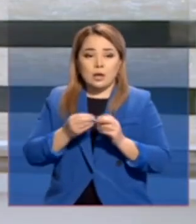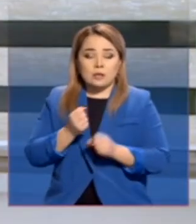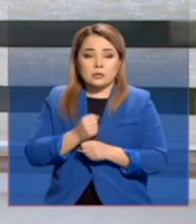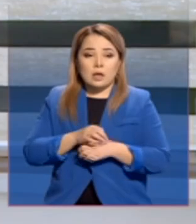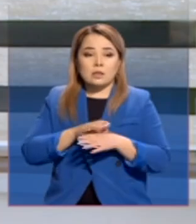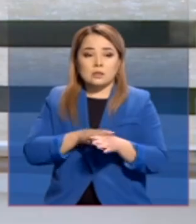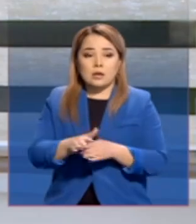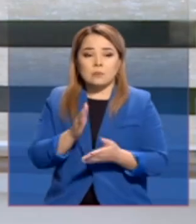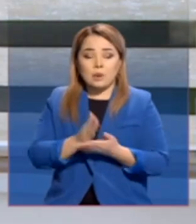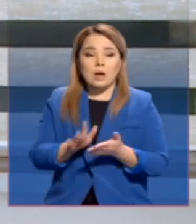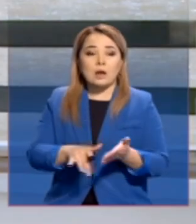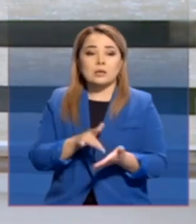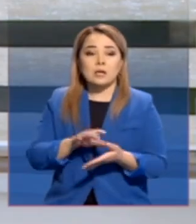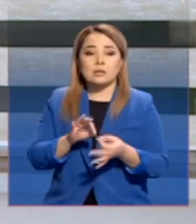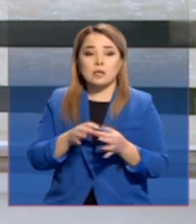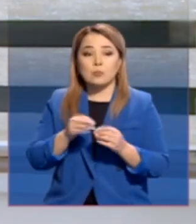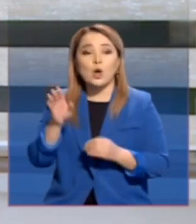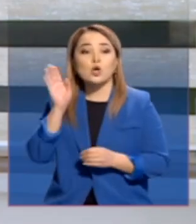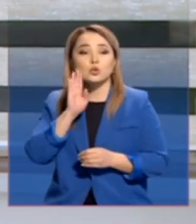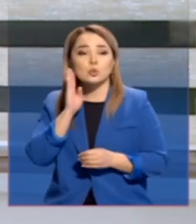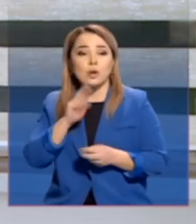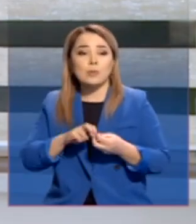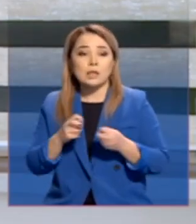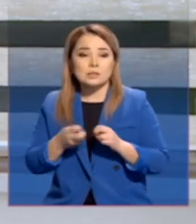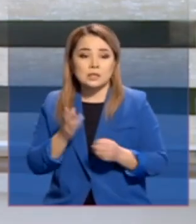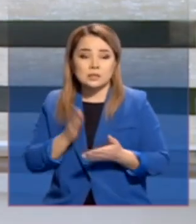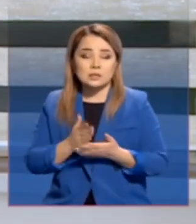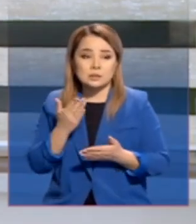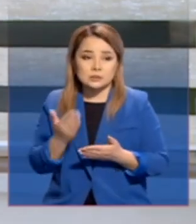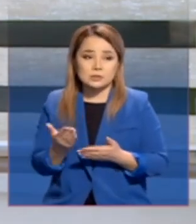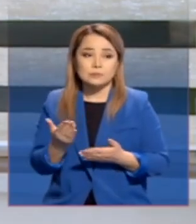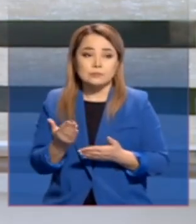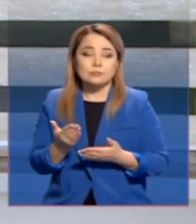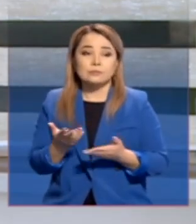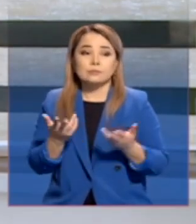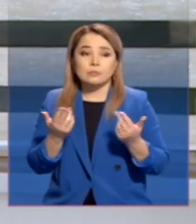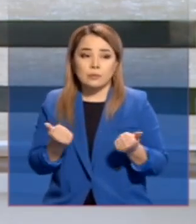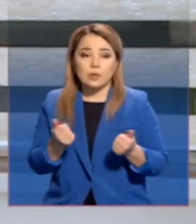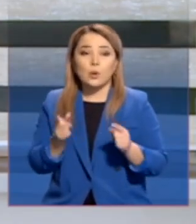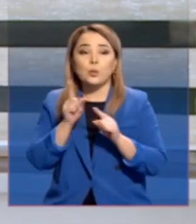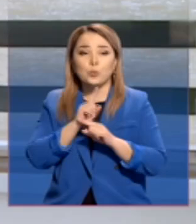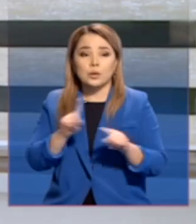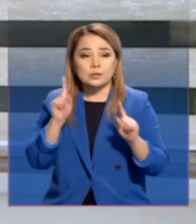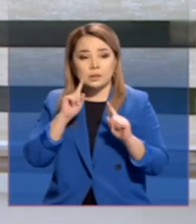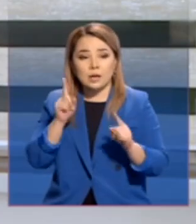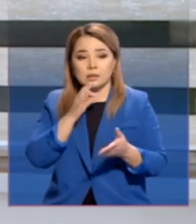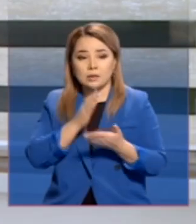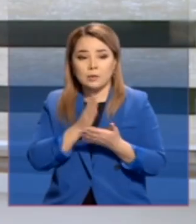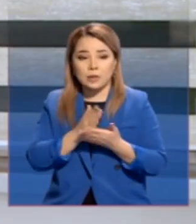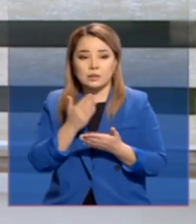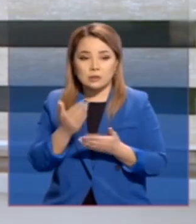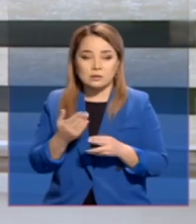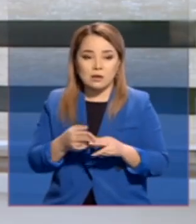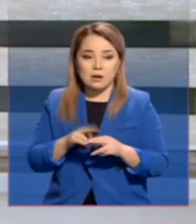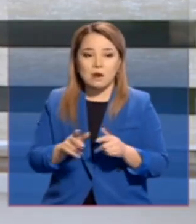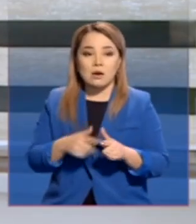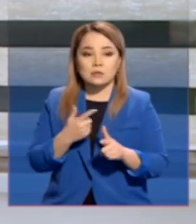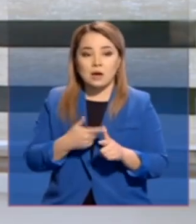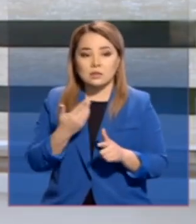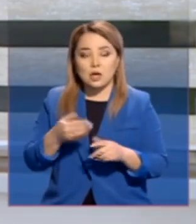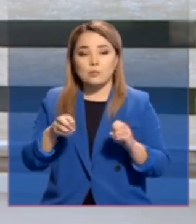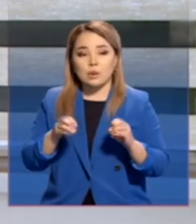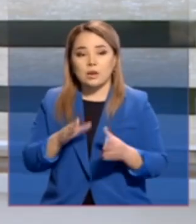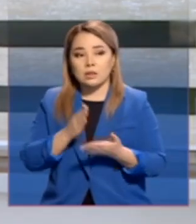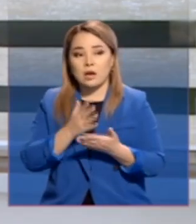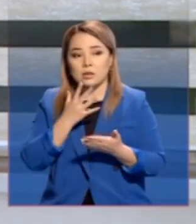шағын аудандарда қалада келетін болсақ, су мәселесі әрине өзекті мәселе. Сол аталған мәселенің шешімін